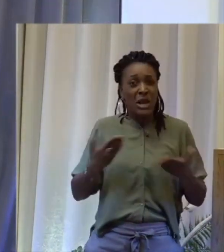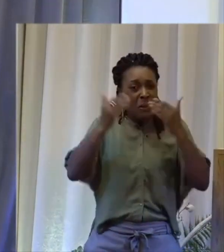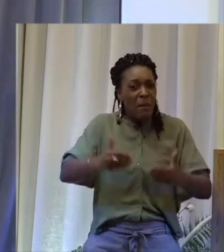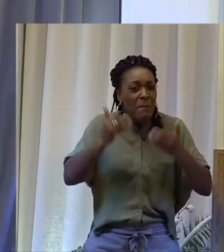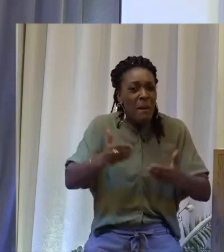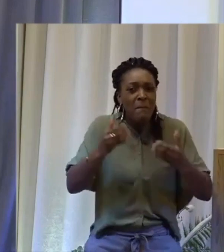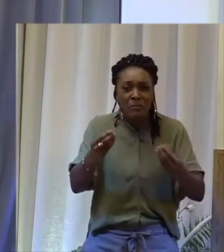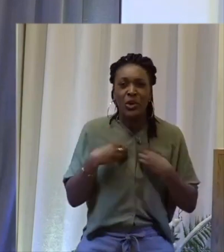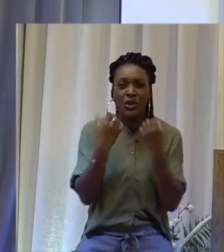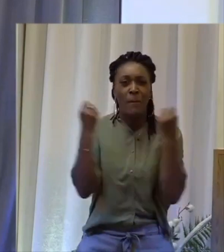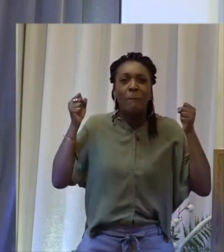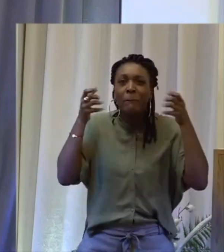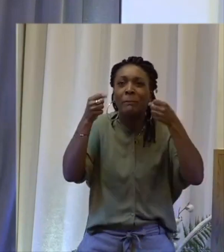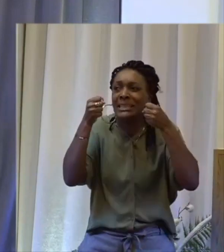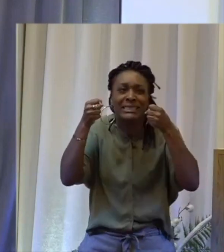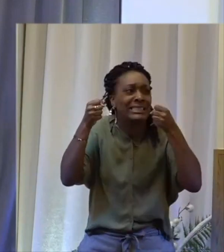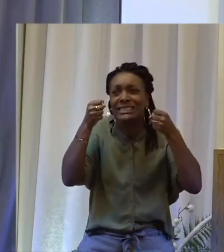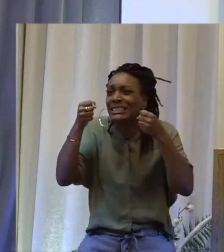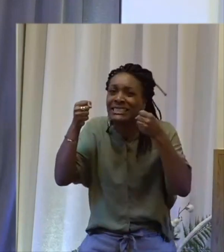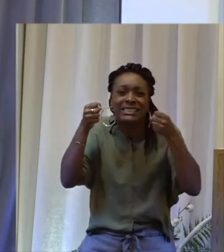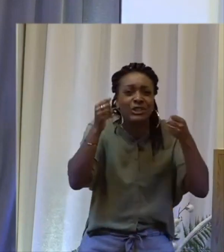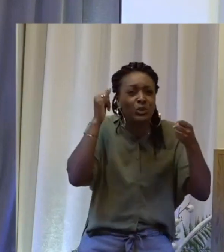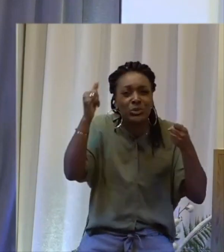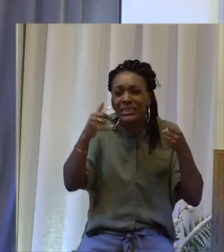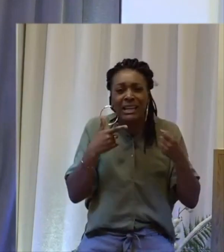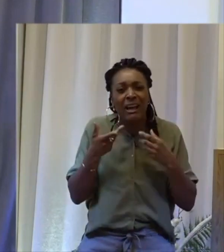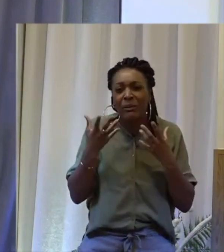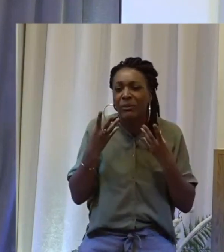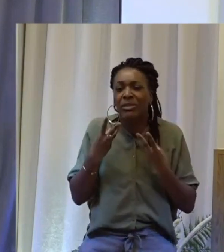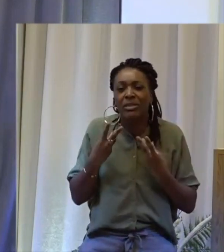nous enferme, qui nous emprisonne, qui va jusqu'à nous tuer à petit feu.